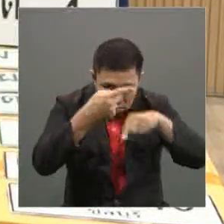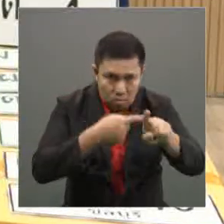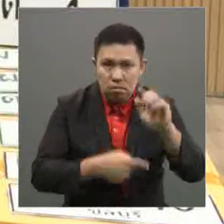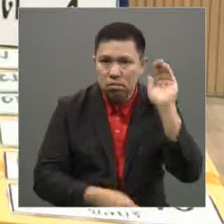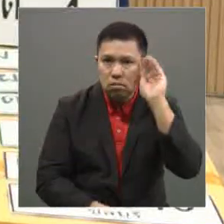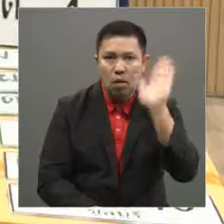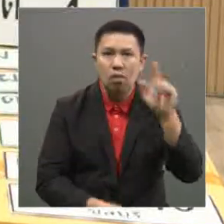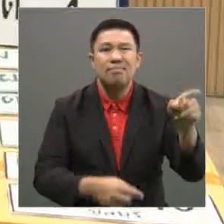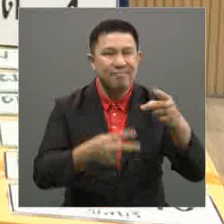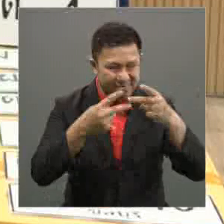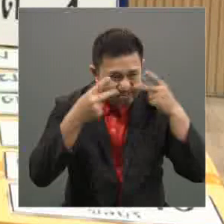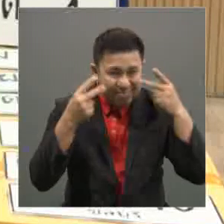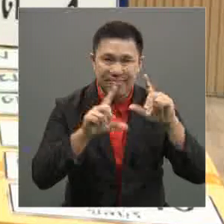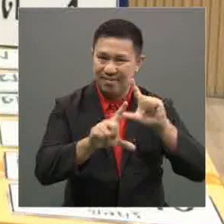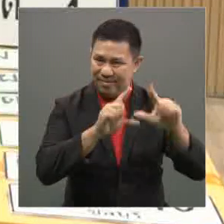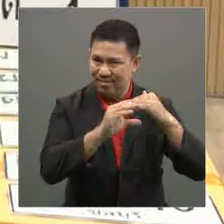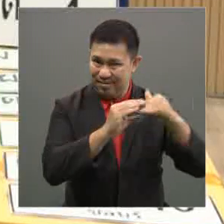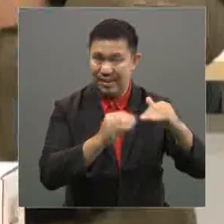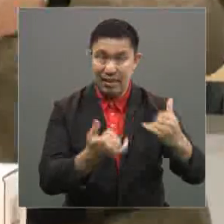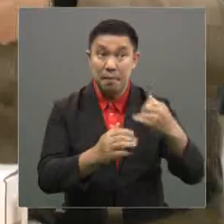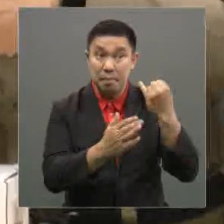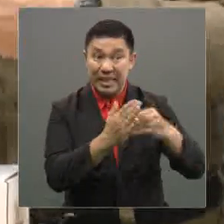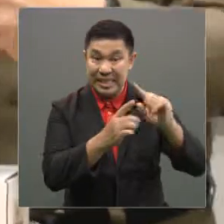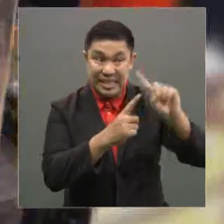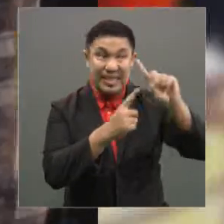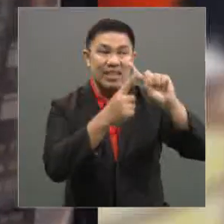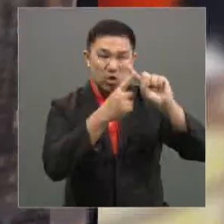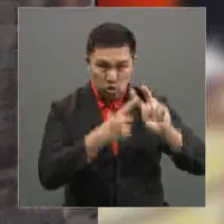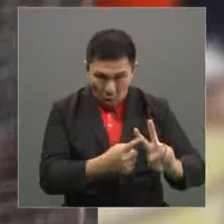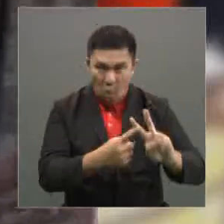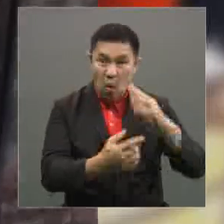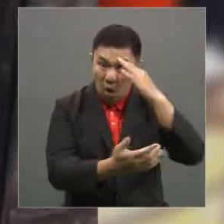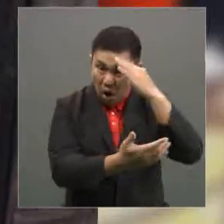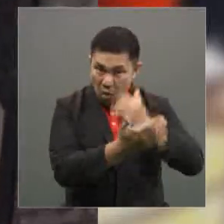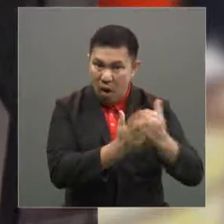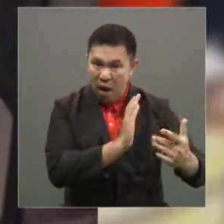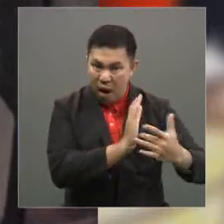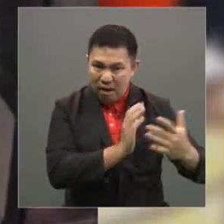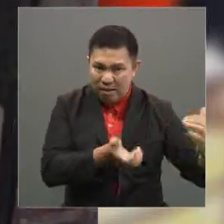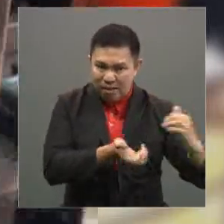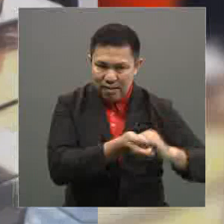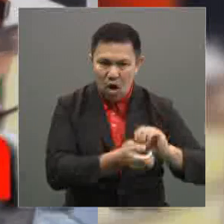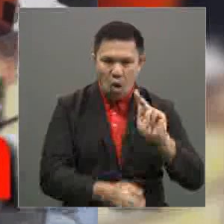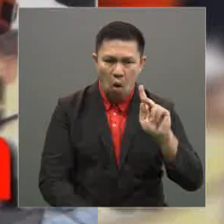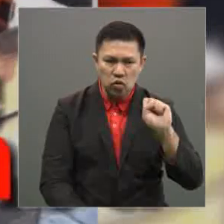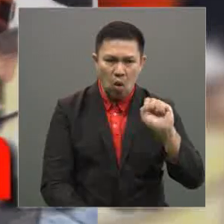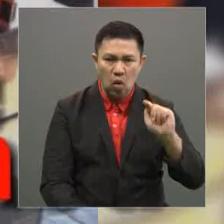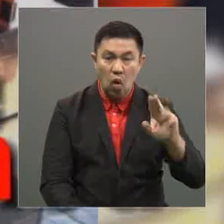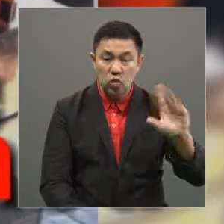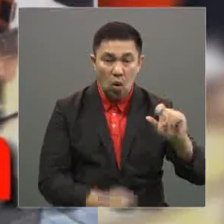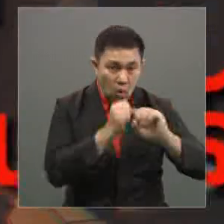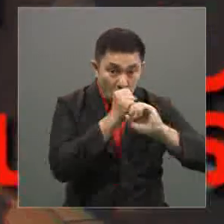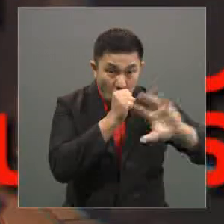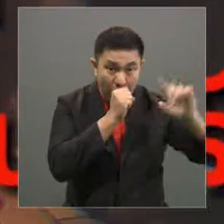มิจฉาชีพแน่นอนอันนี้คือคดีแรกครับคดีที่ 2ในตำรวจไซเบอร์จับมือกับกสทชค่ะเข้าไปทลาย